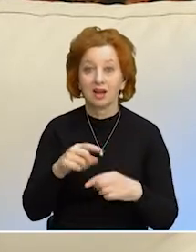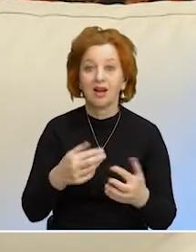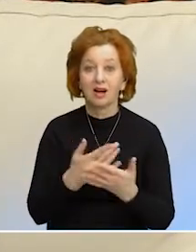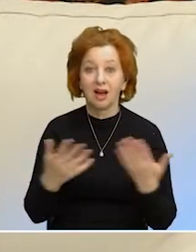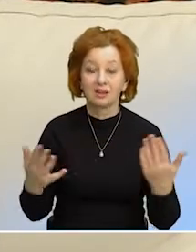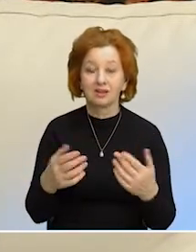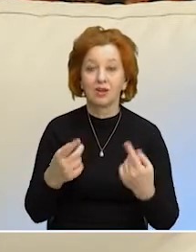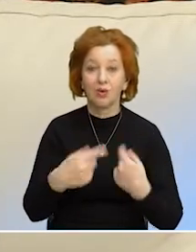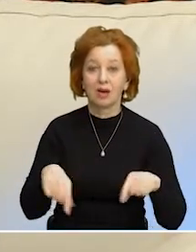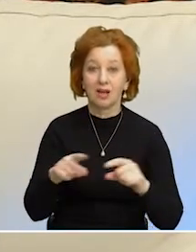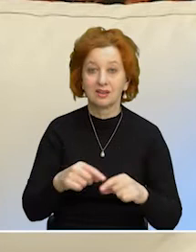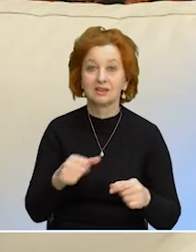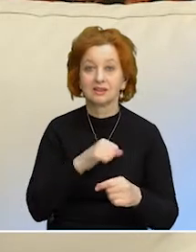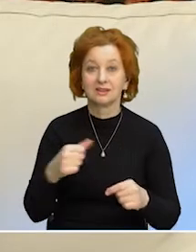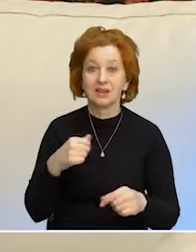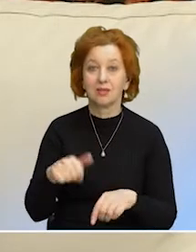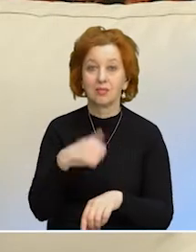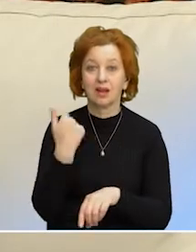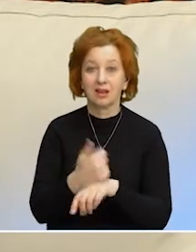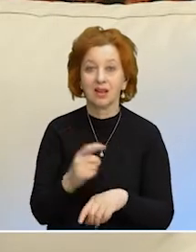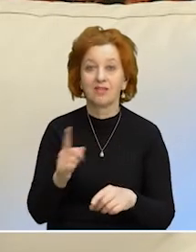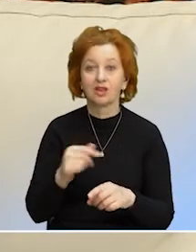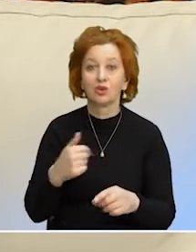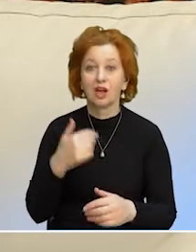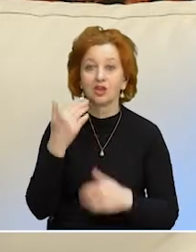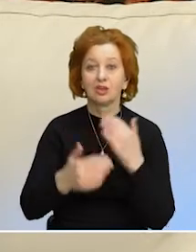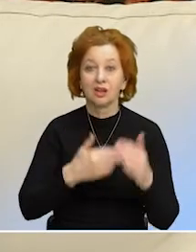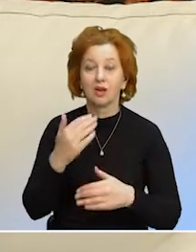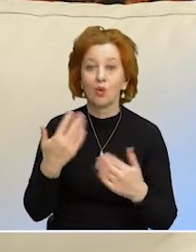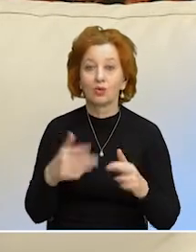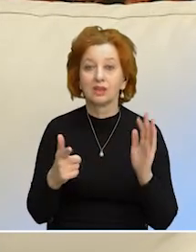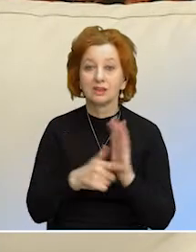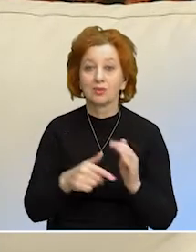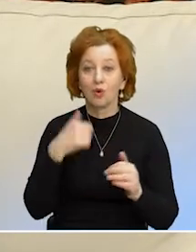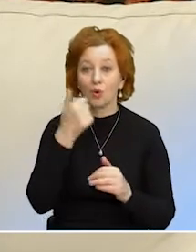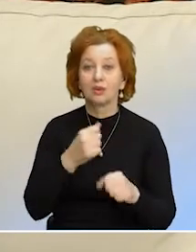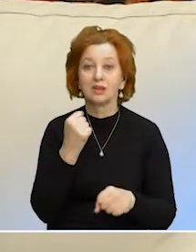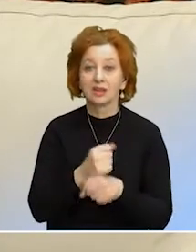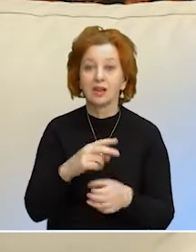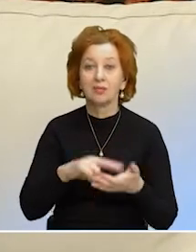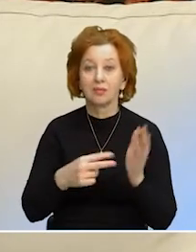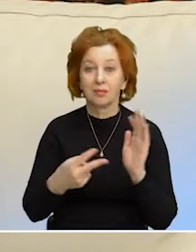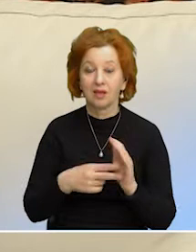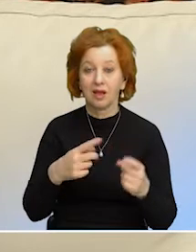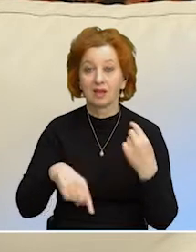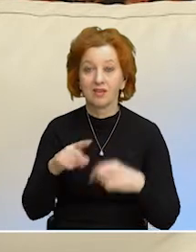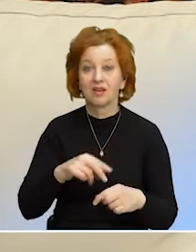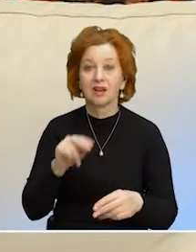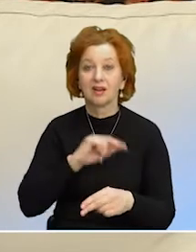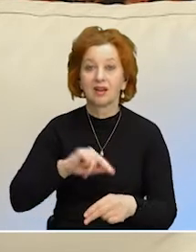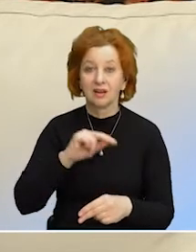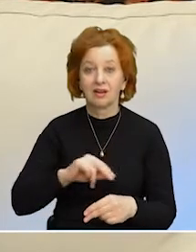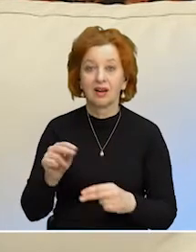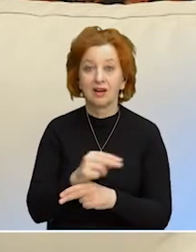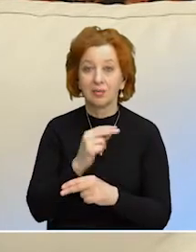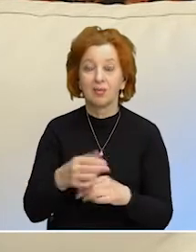подрядные организации, все делают капитальный ремонт. Самое главное, что наше достижение, что мы уже 7-й год делаем планомерный капитальный ремонт, и мы уже вышли,